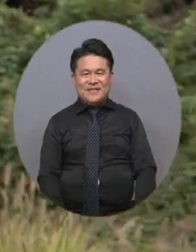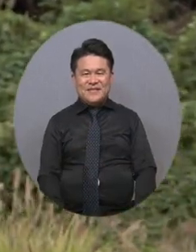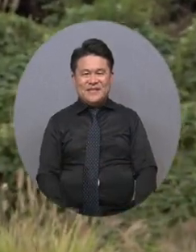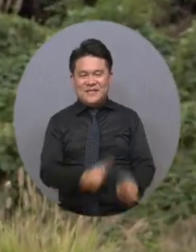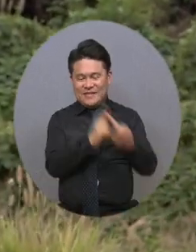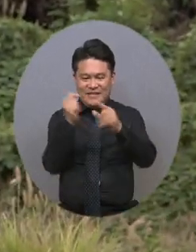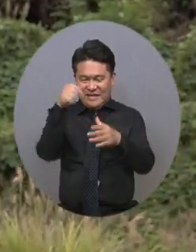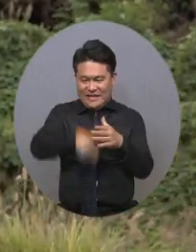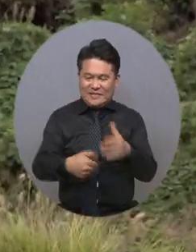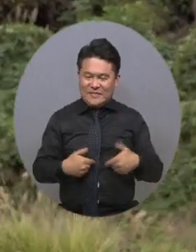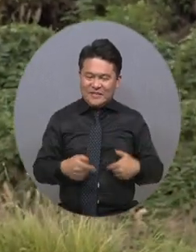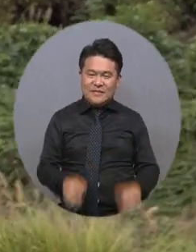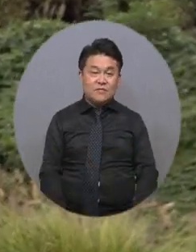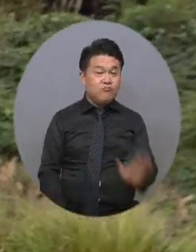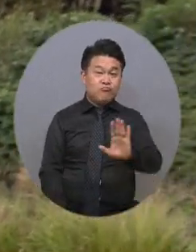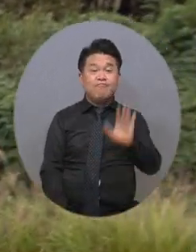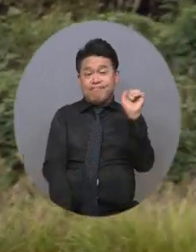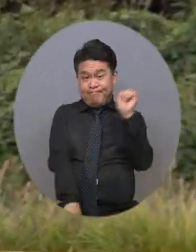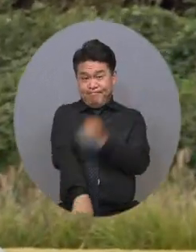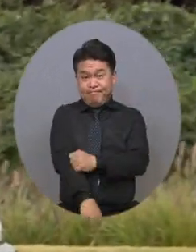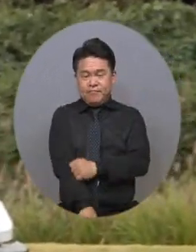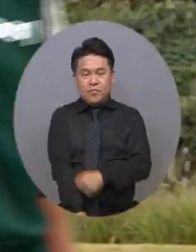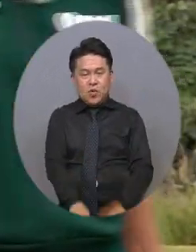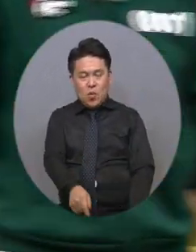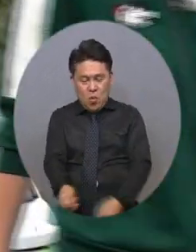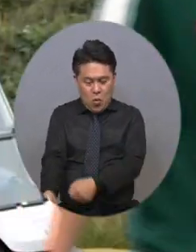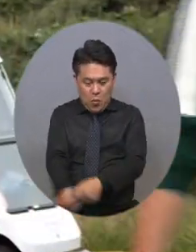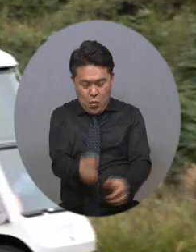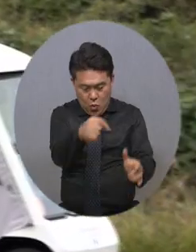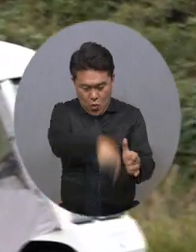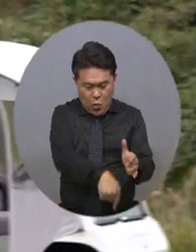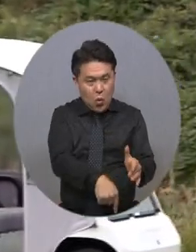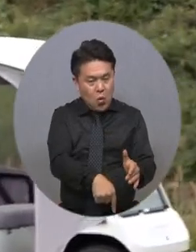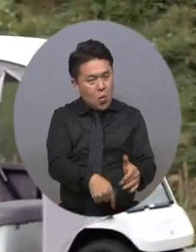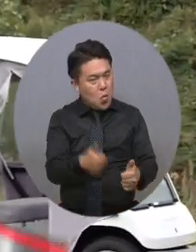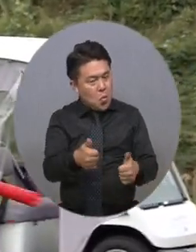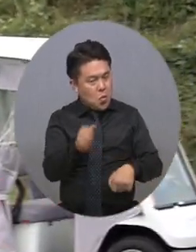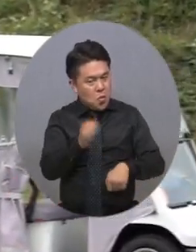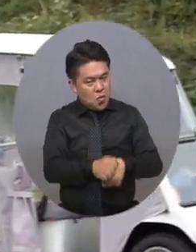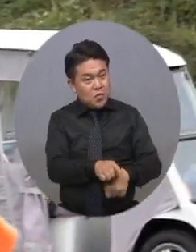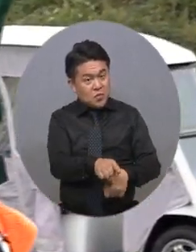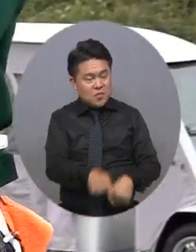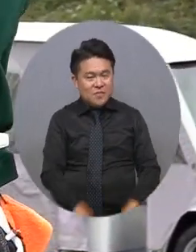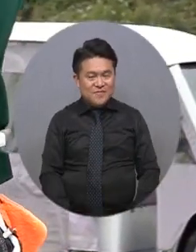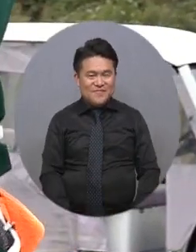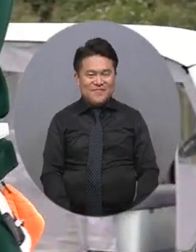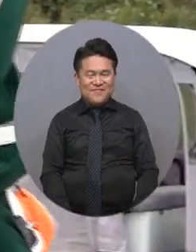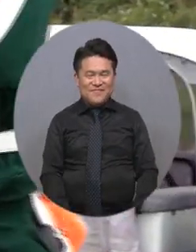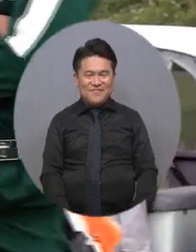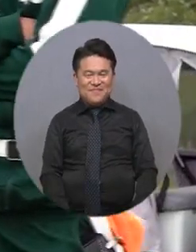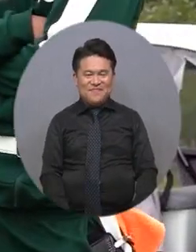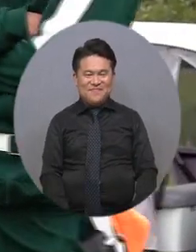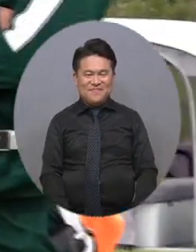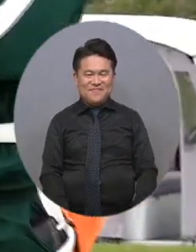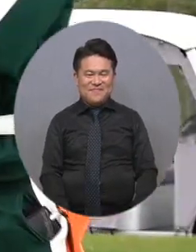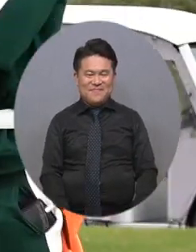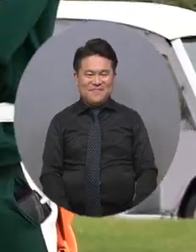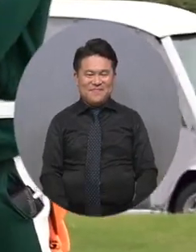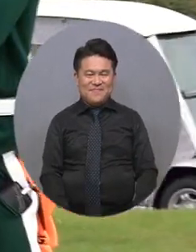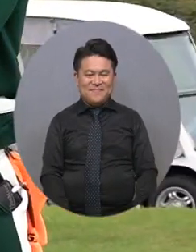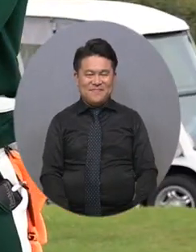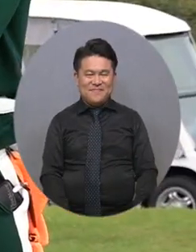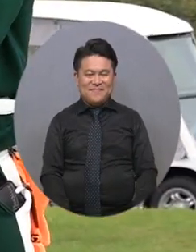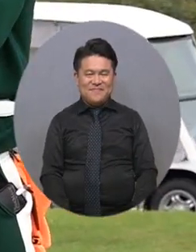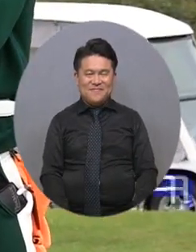넣을 수 있었는데. 아니야, 이 정도면 됐어요. 그래도 형. 아, 450원. 퍼팅감은 있네. 여기랑 맞네. 그러니까 누구